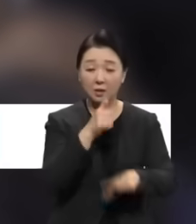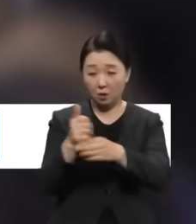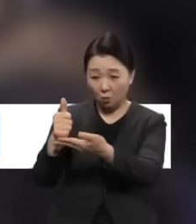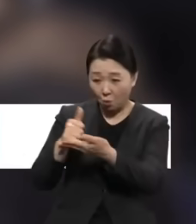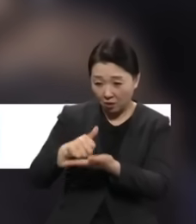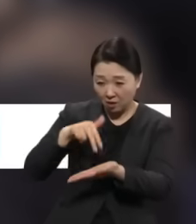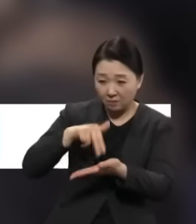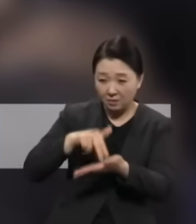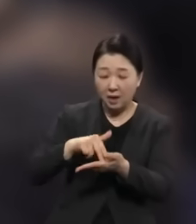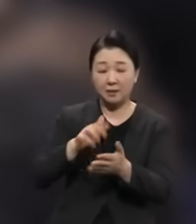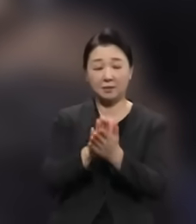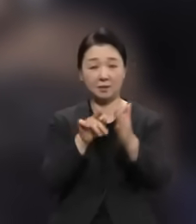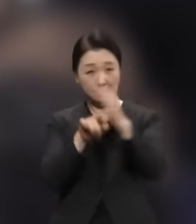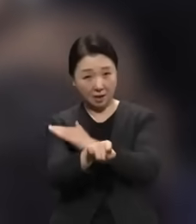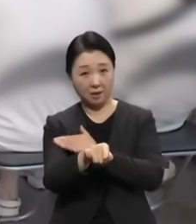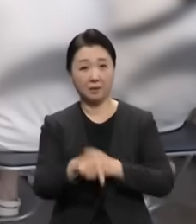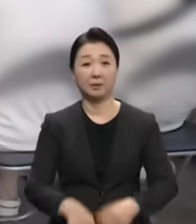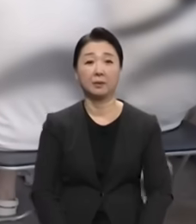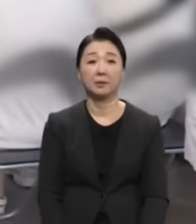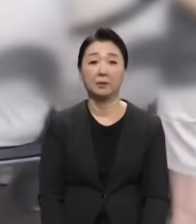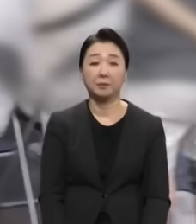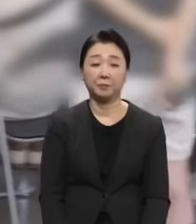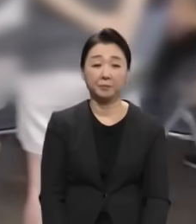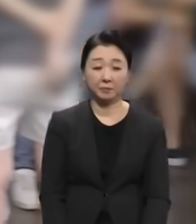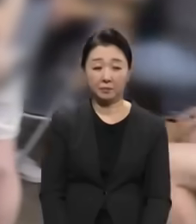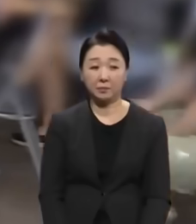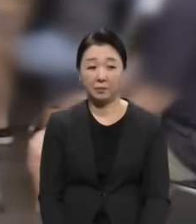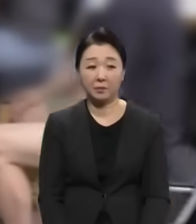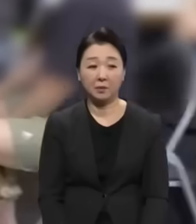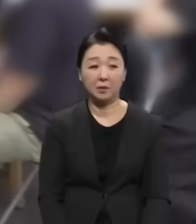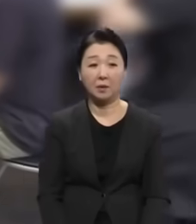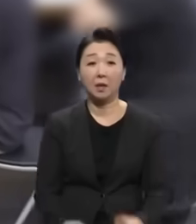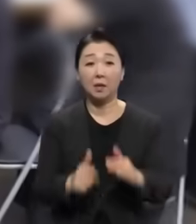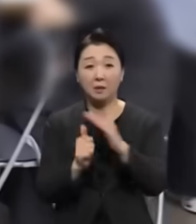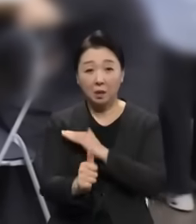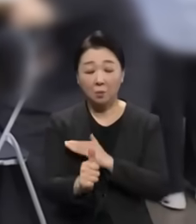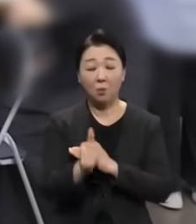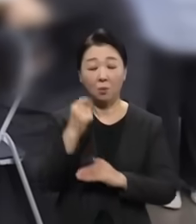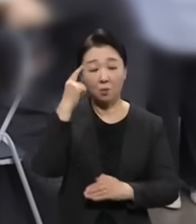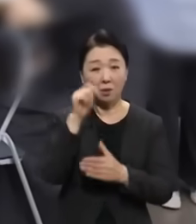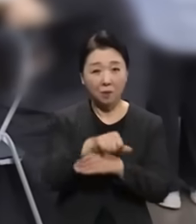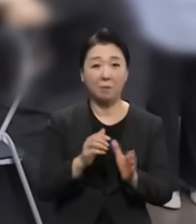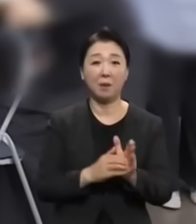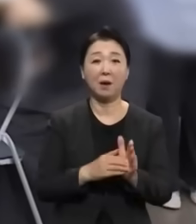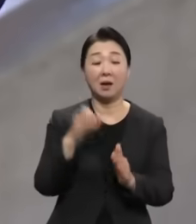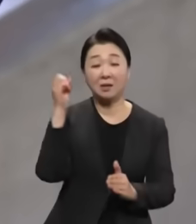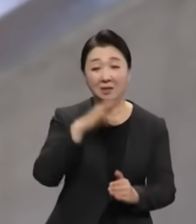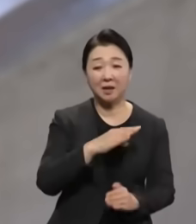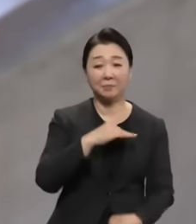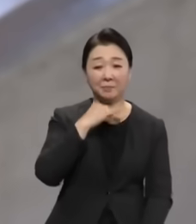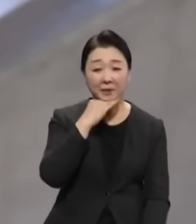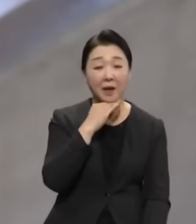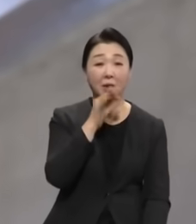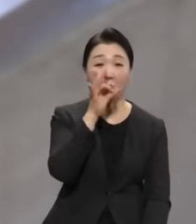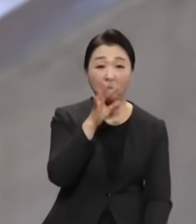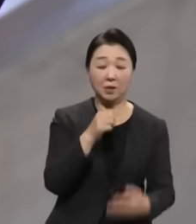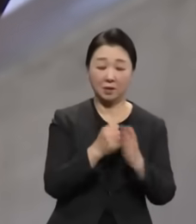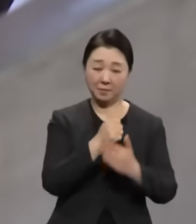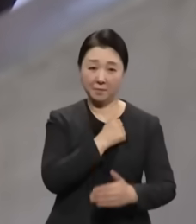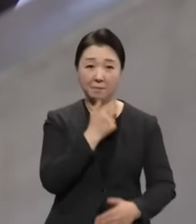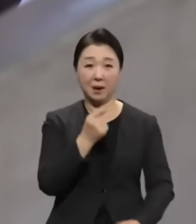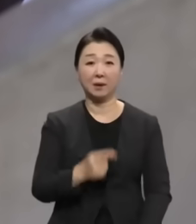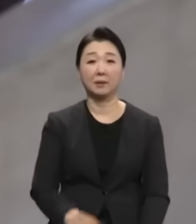고객들이 직접 나선 겁니다. 위메프 대표는 고개를 숙였지만 고객들은 마냥 기다릴 수 없다며 분통을